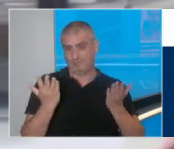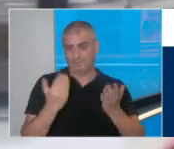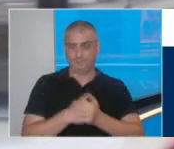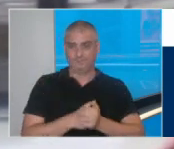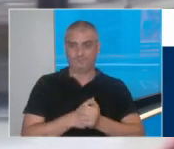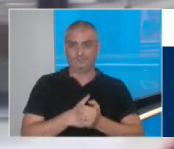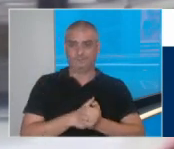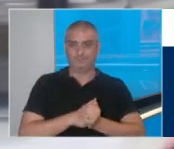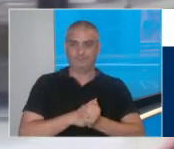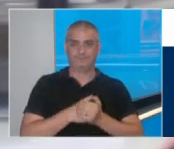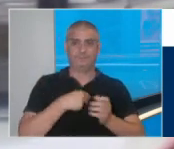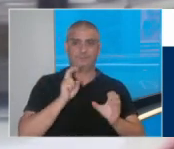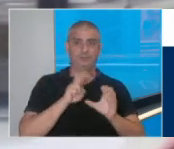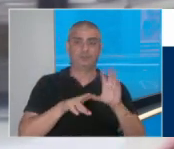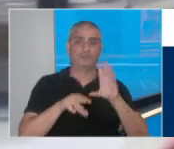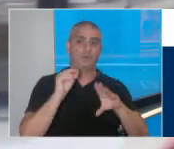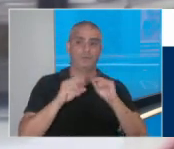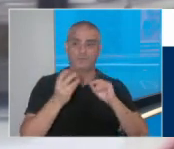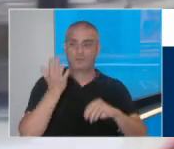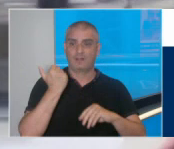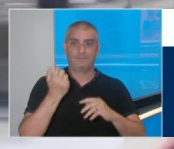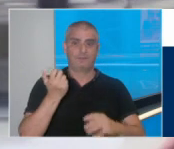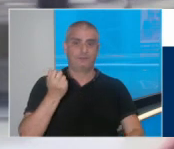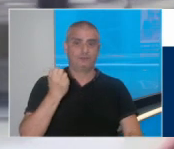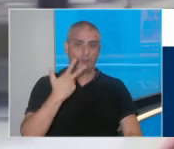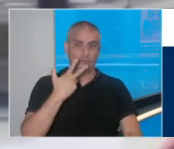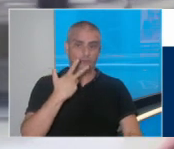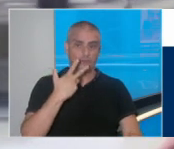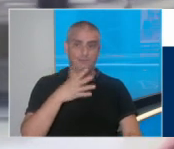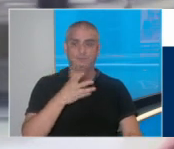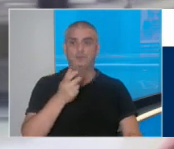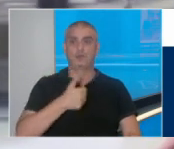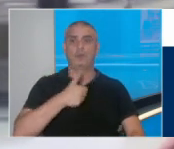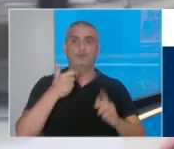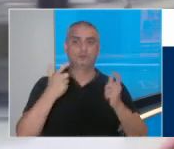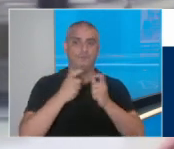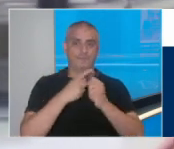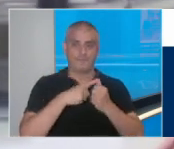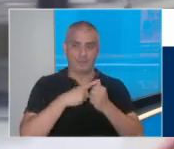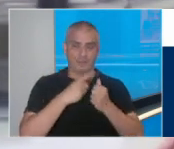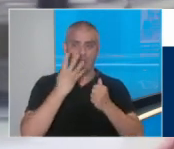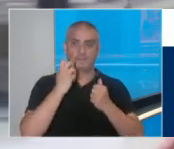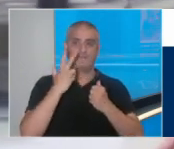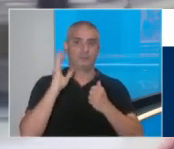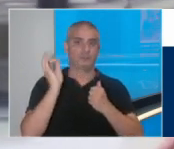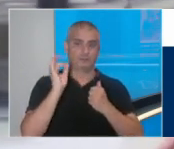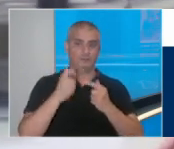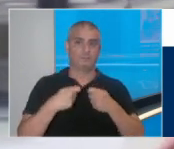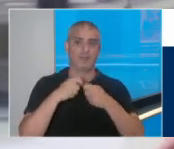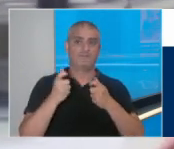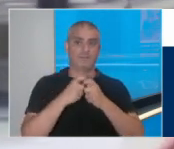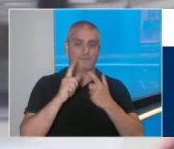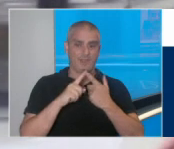שנקרא, השתתפו בבחירות לפני כשלושה שבועות לבחירת יושבת ראש המפלגה, 43% מחברי